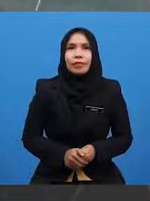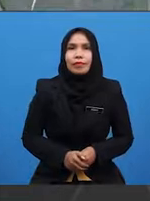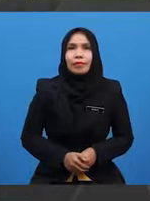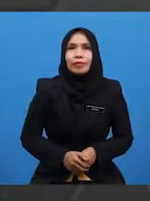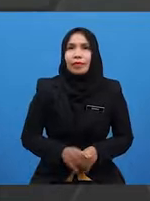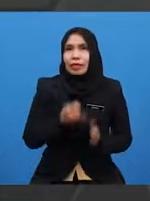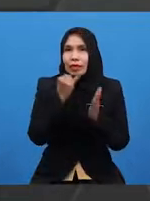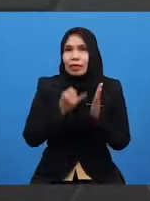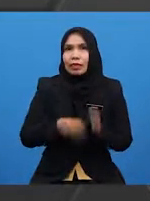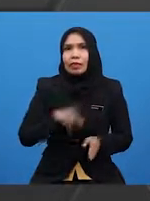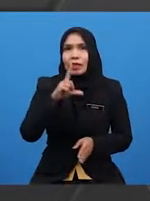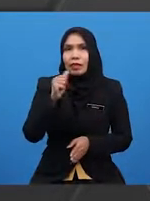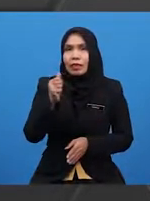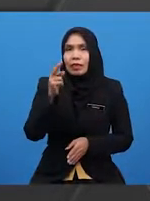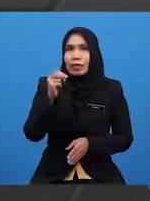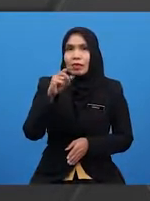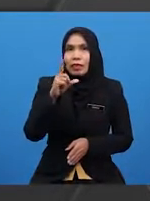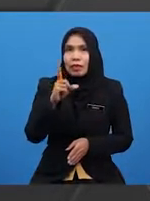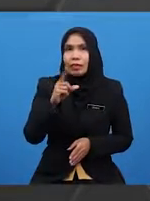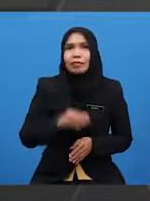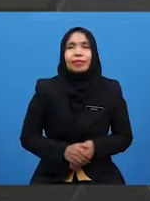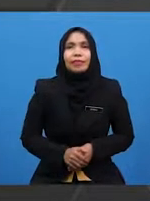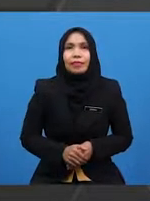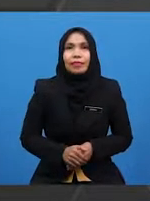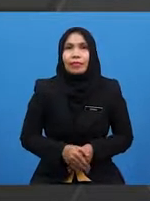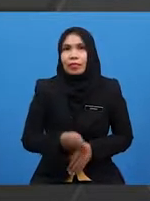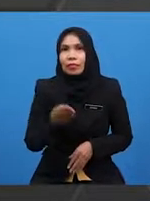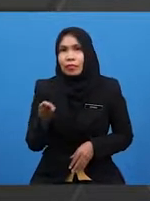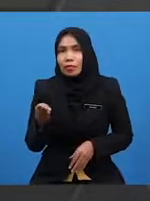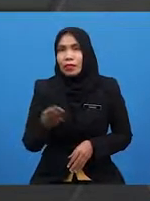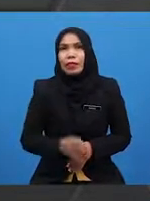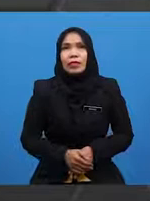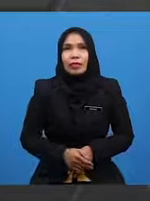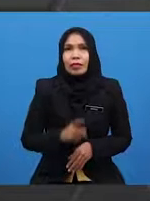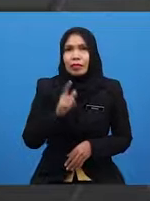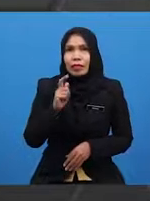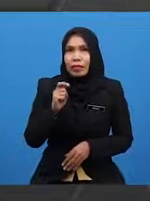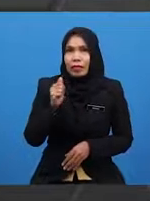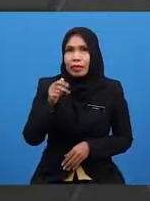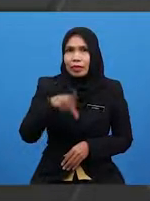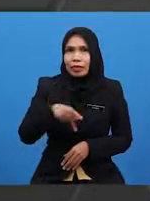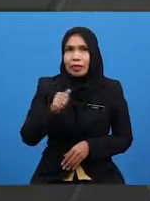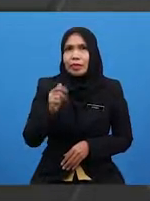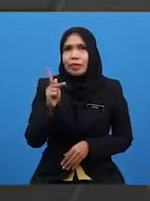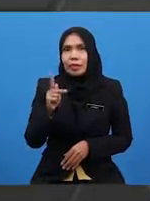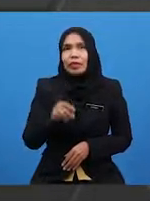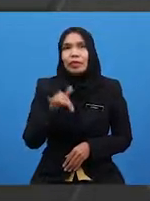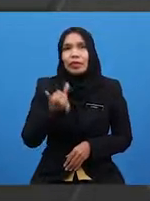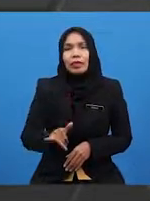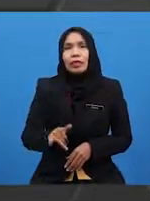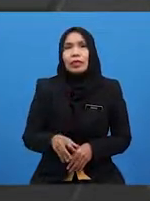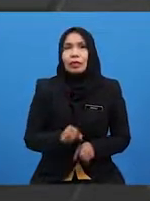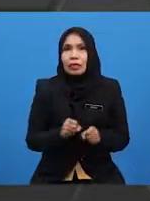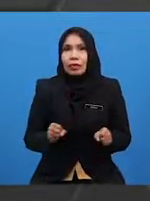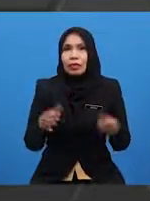len. Bahan: tapak yang sedia ada, biasanya berkaitan dengan